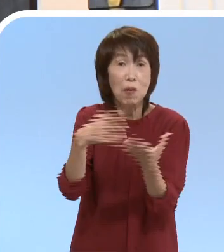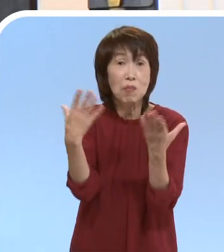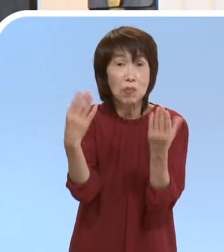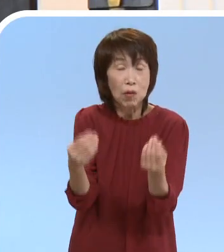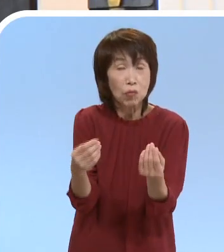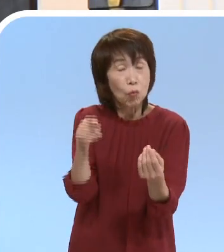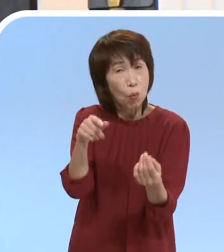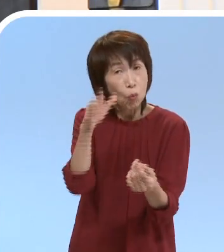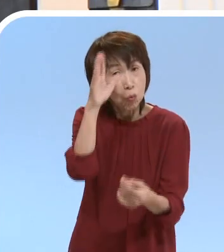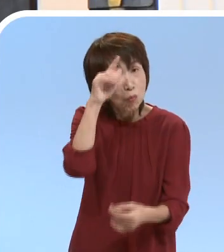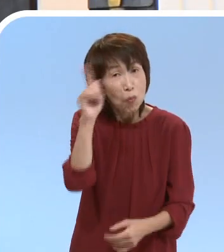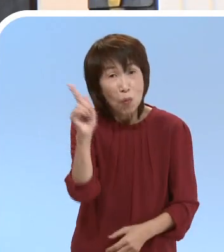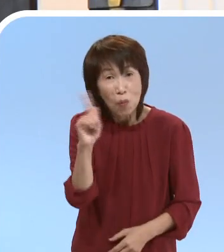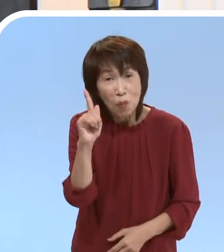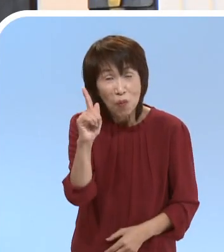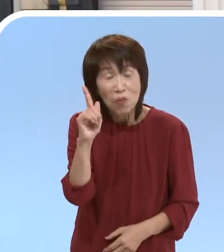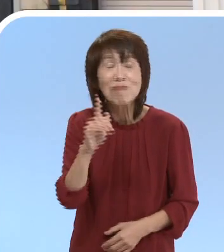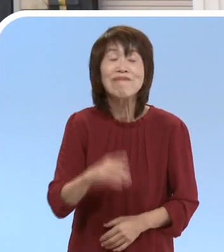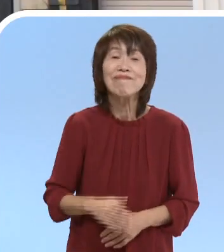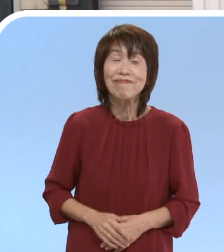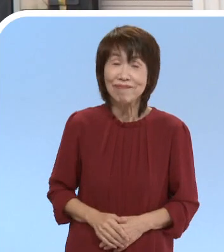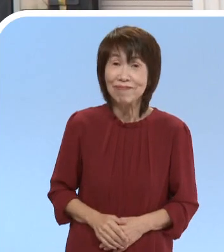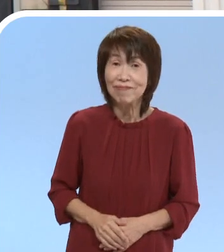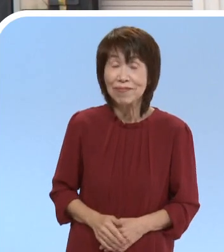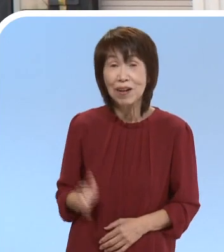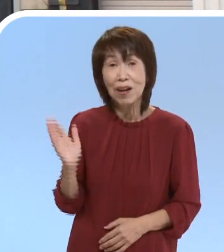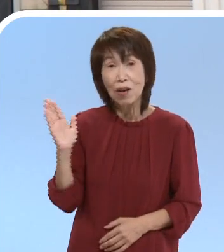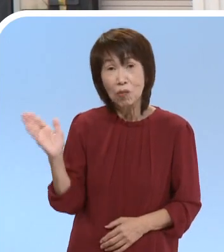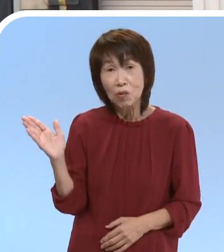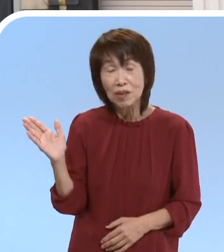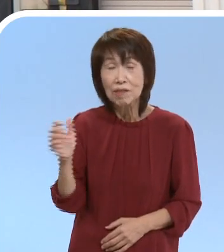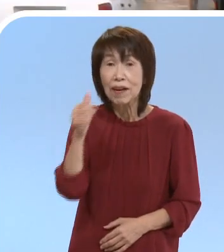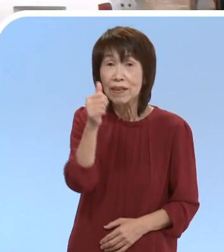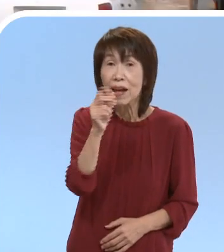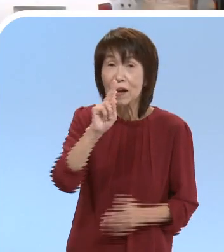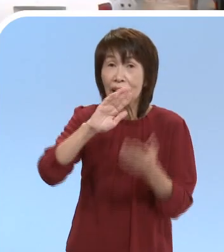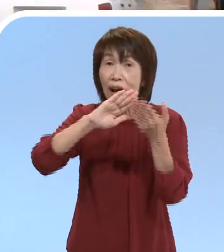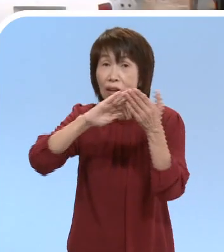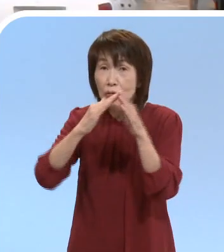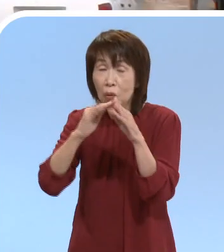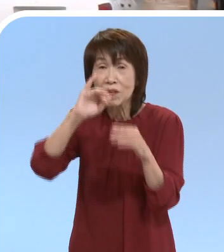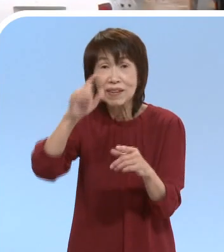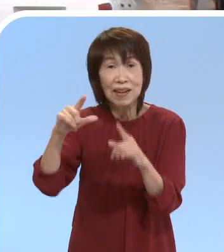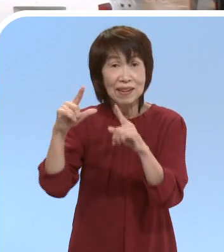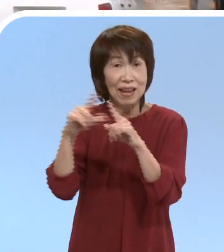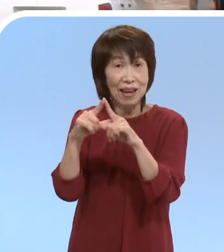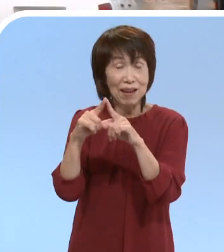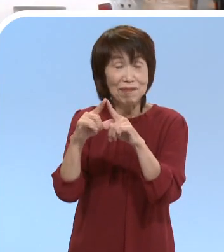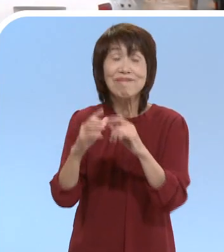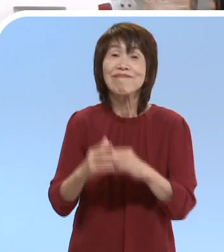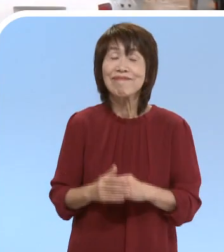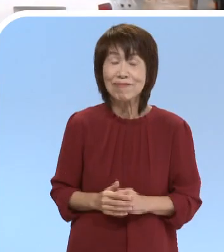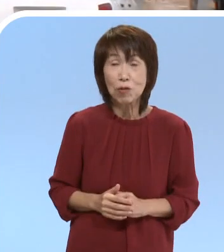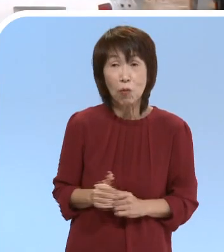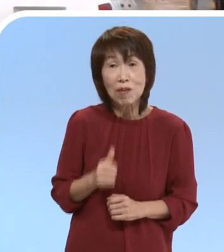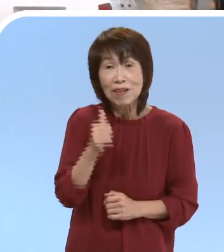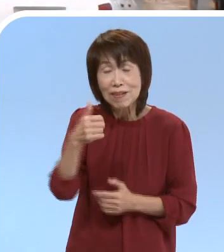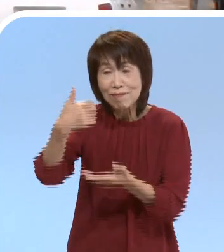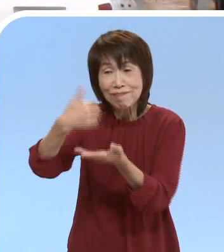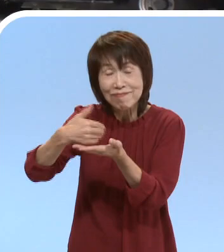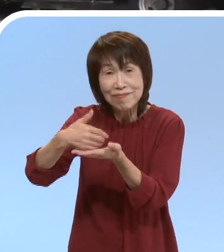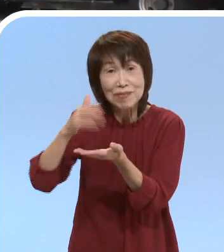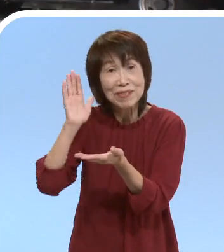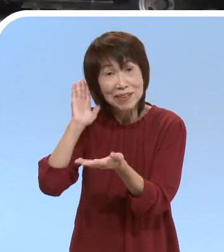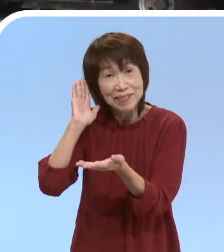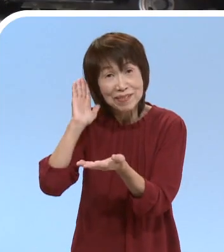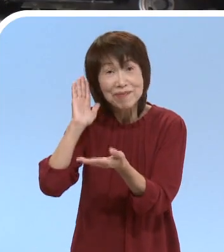100日鶏とは、やってきたのは高町にある JA みのり養鶏事業所。ここで詳しく